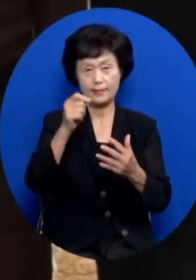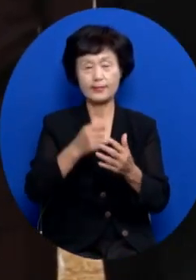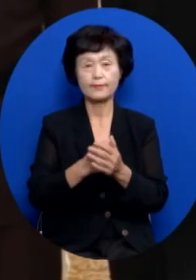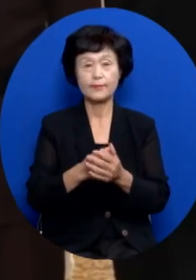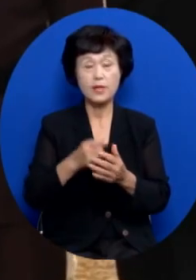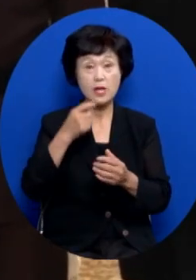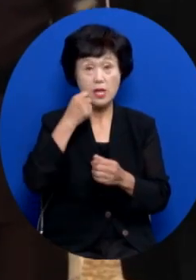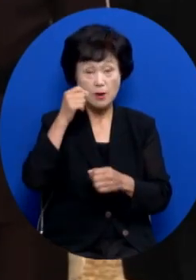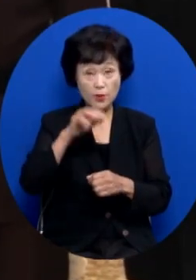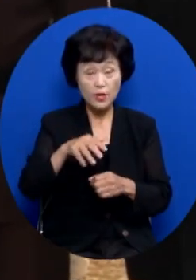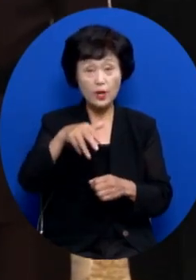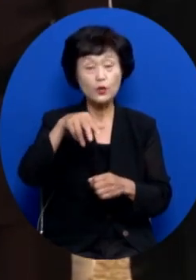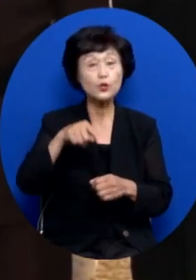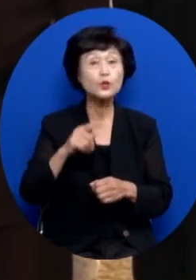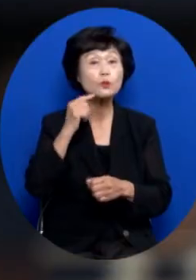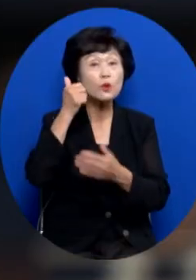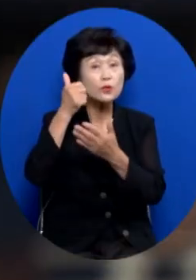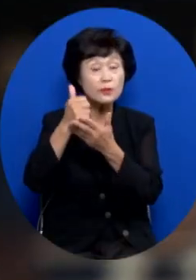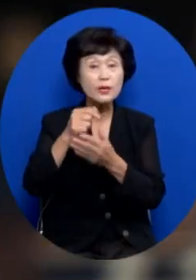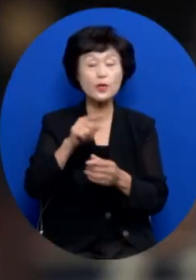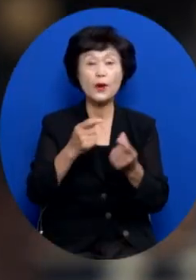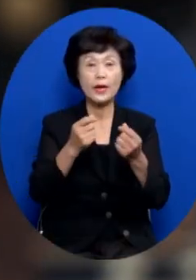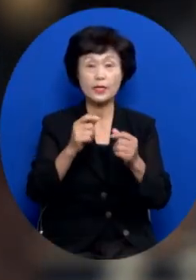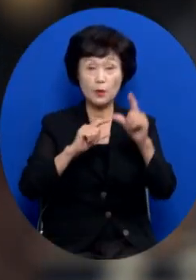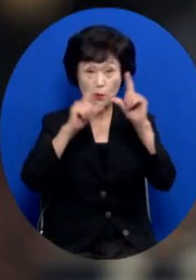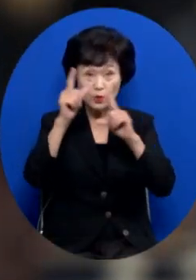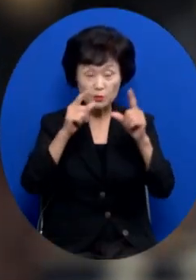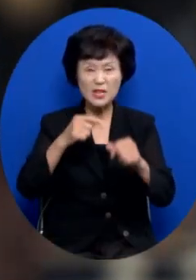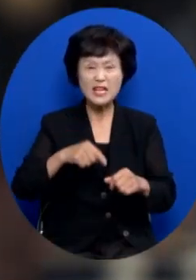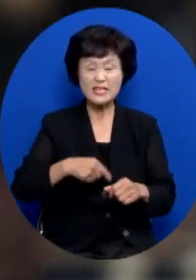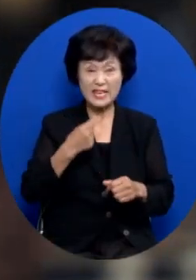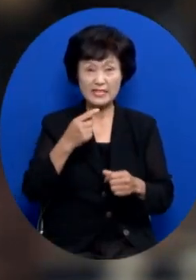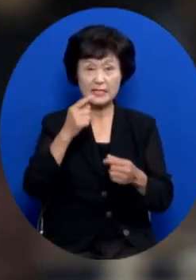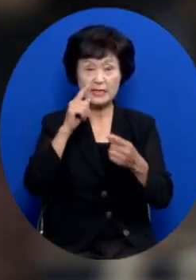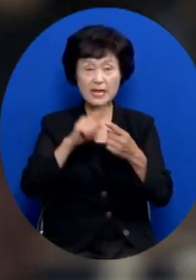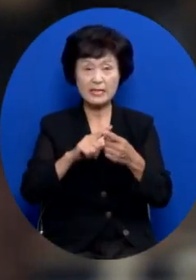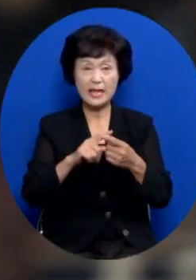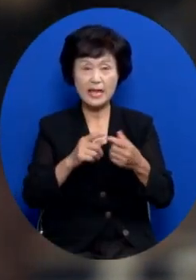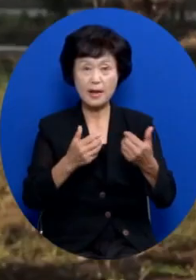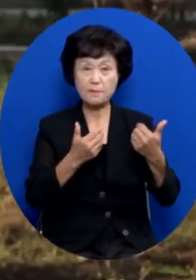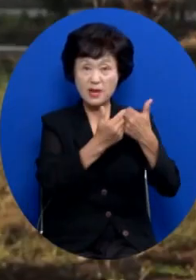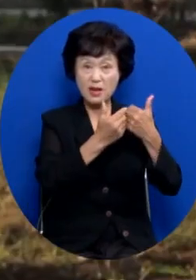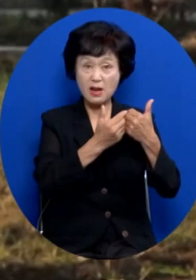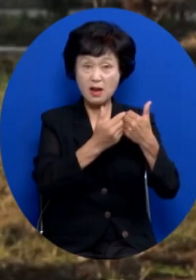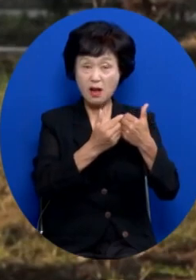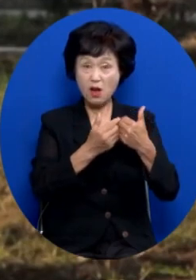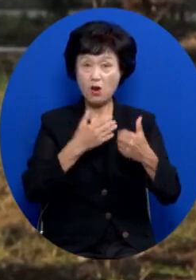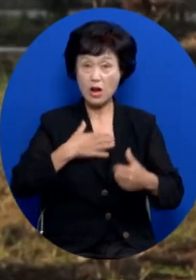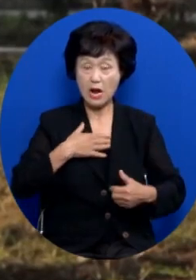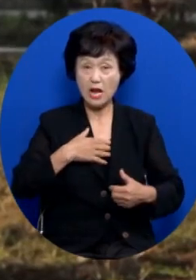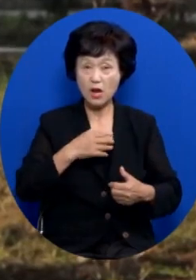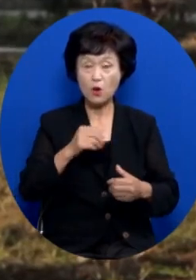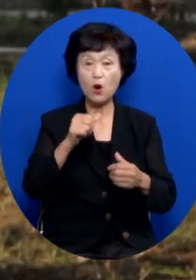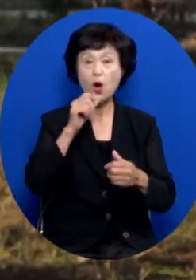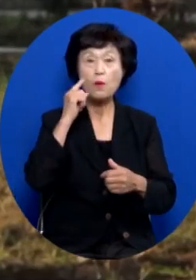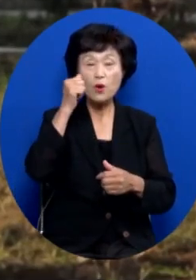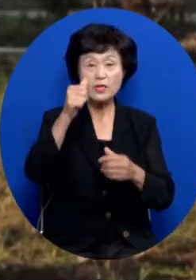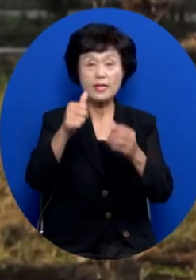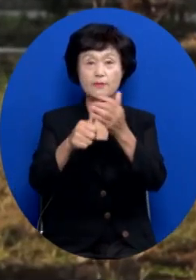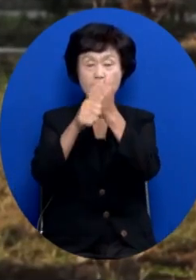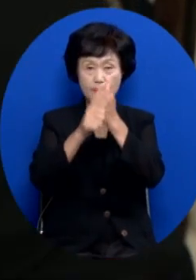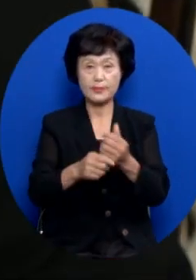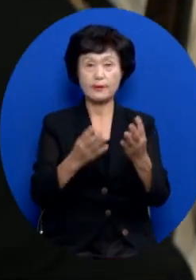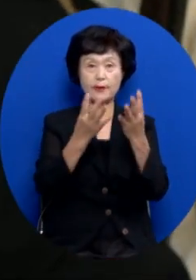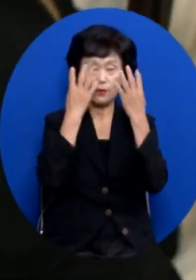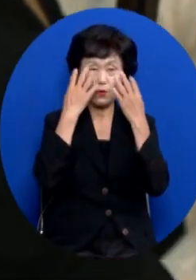일제는 주기철 목사의 이러한 모습을 자신들에 대한 정면 도전으로 받아들여 그를 투옥시켰고 5년